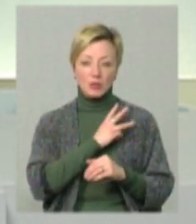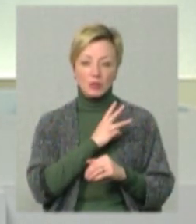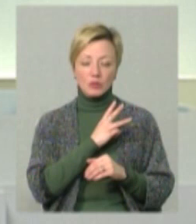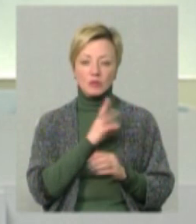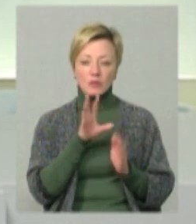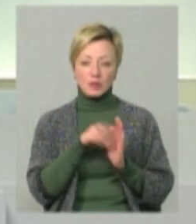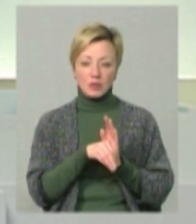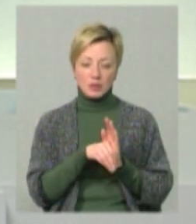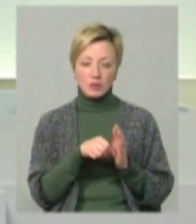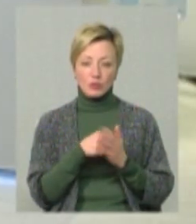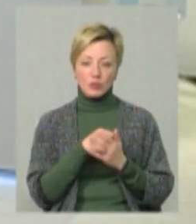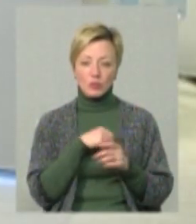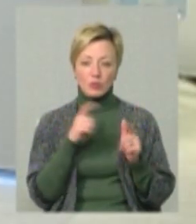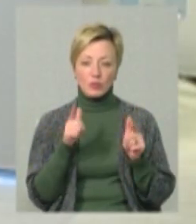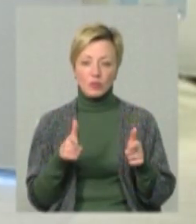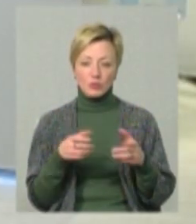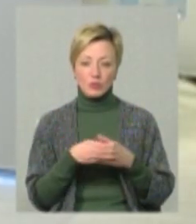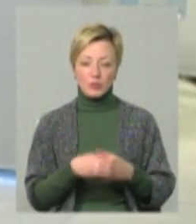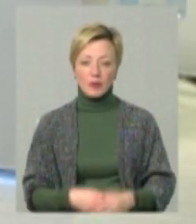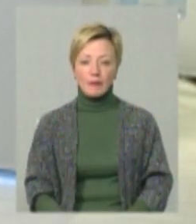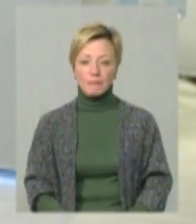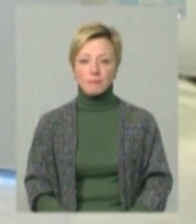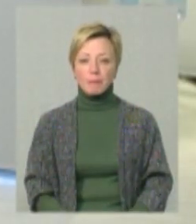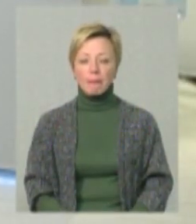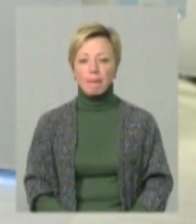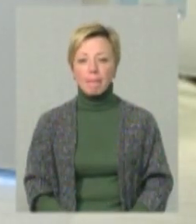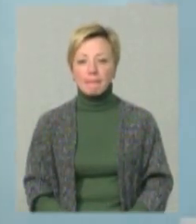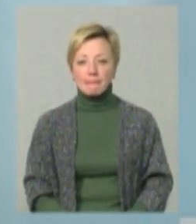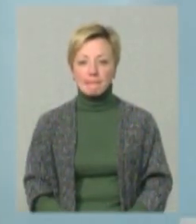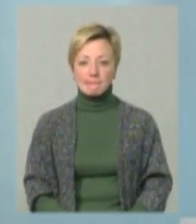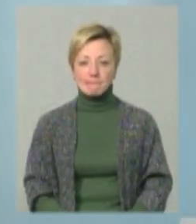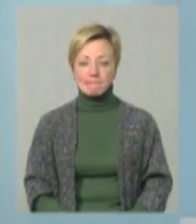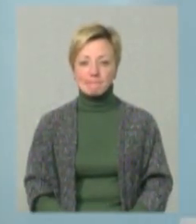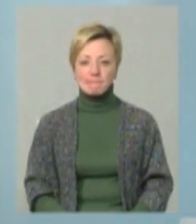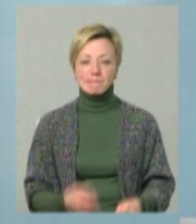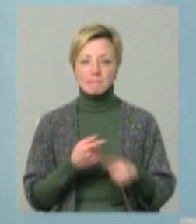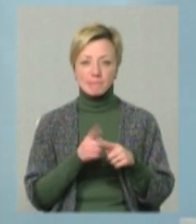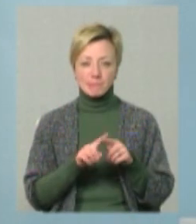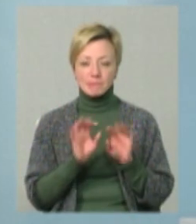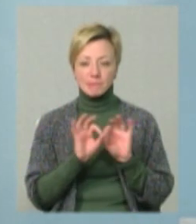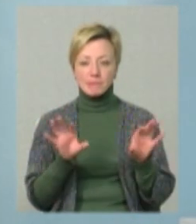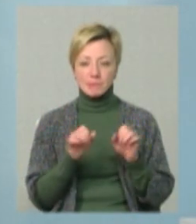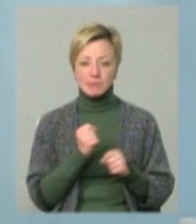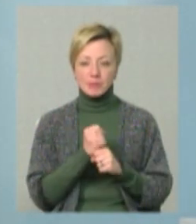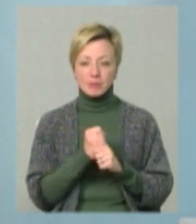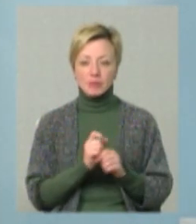бажаючи влитися до лав добровольчих формувань. Усе ж таки, уточню запитання, то оця роз'яснювальна